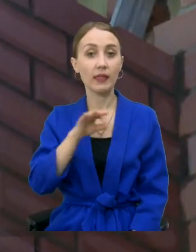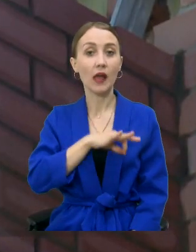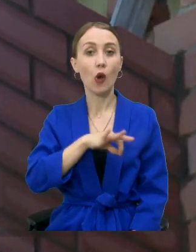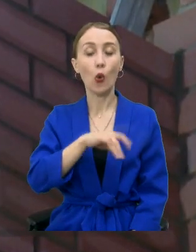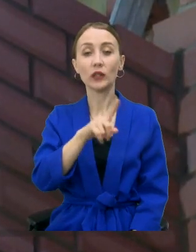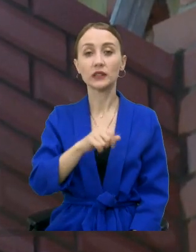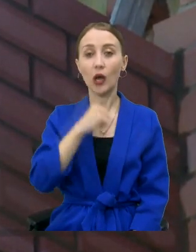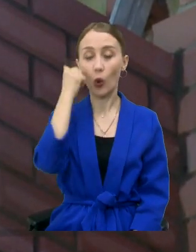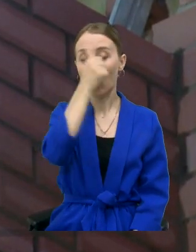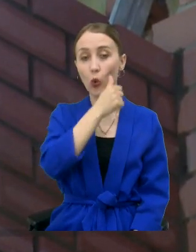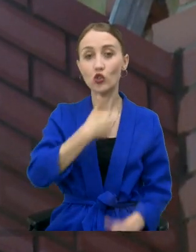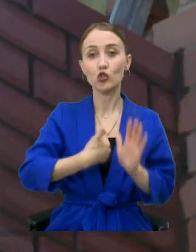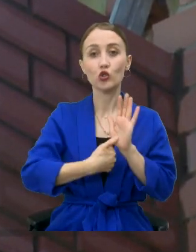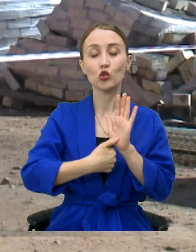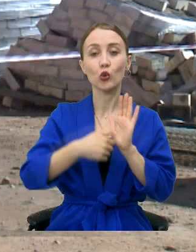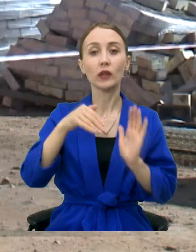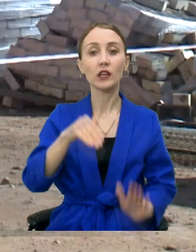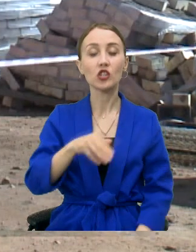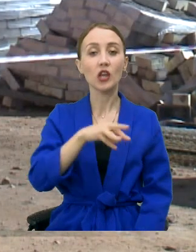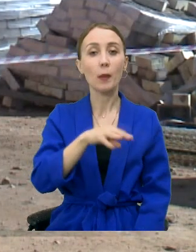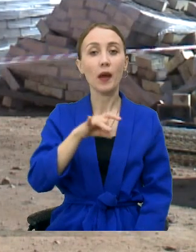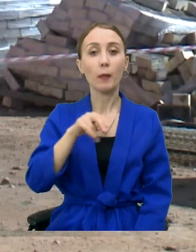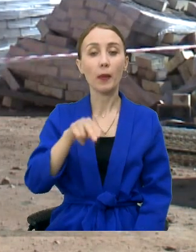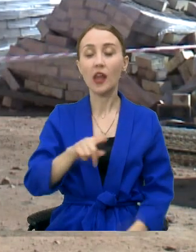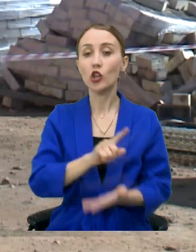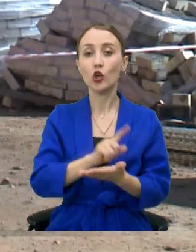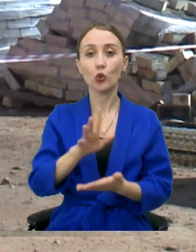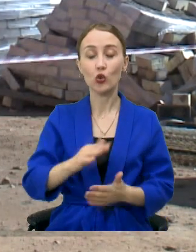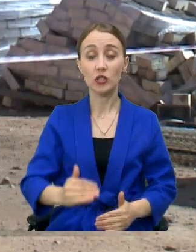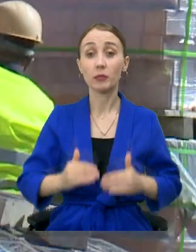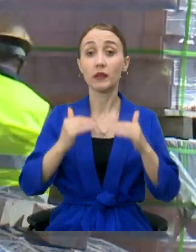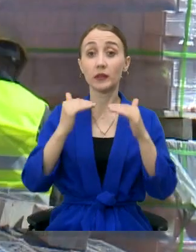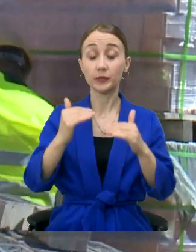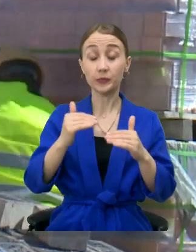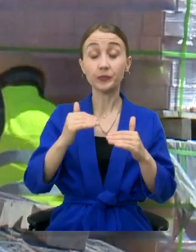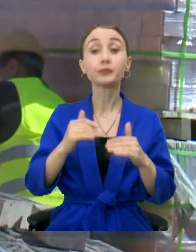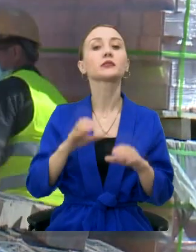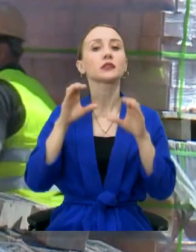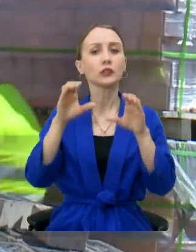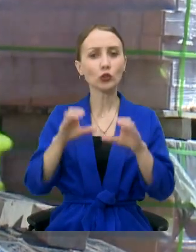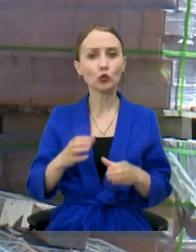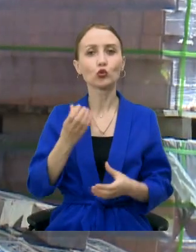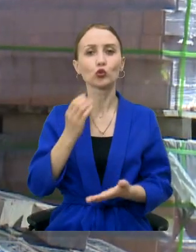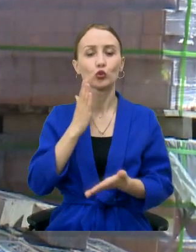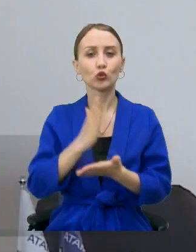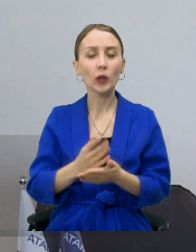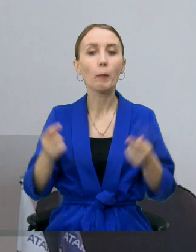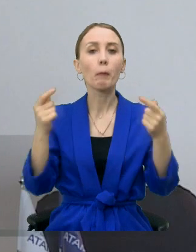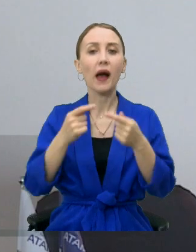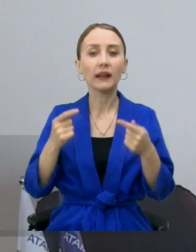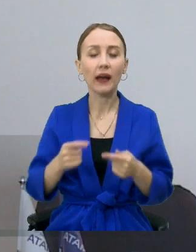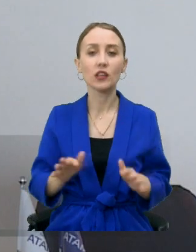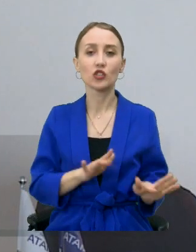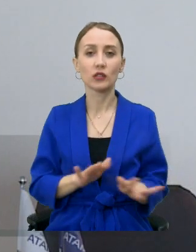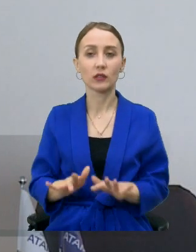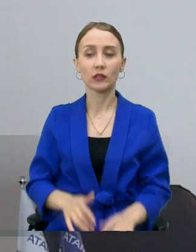должен превышать 600 тысяч месячных расчетных показателей. Также законодательством определены подходящие виды деятельности. На